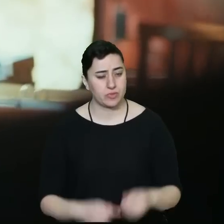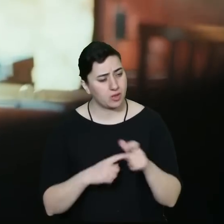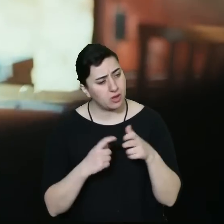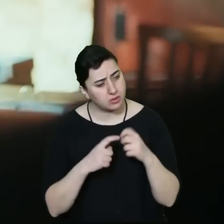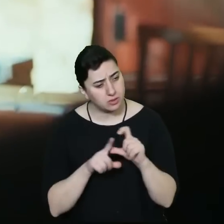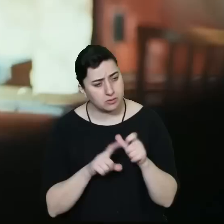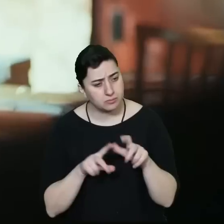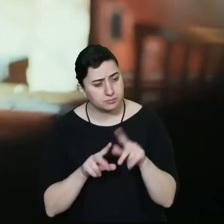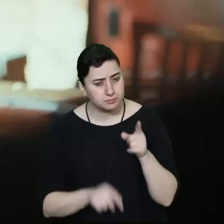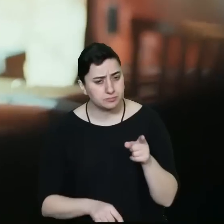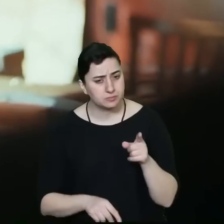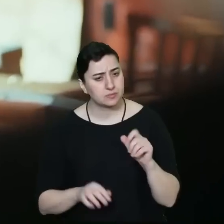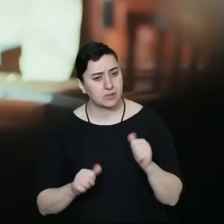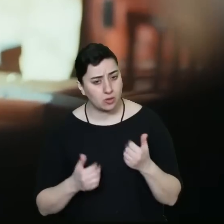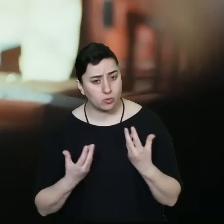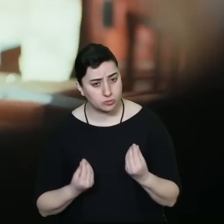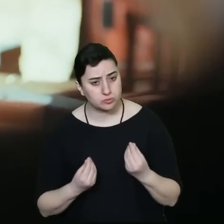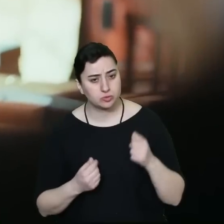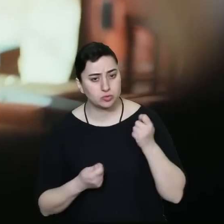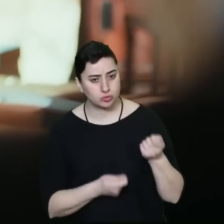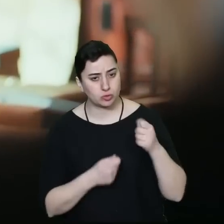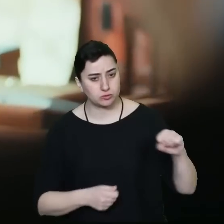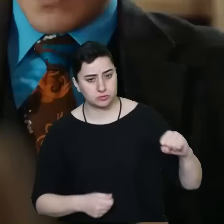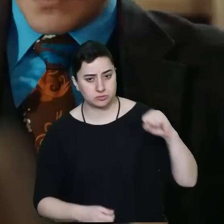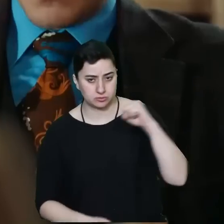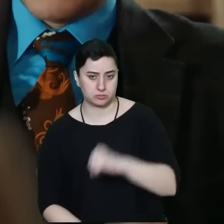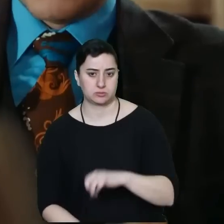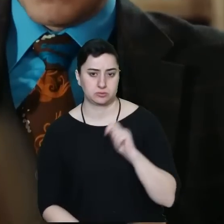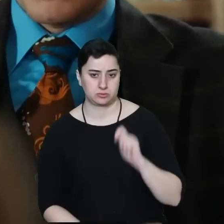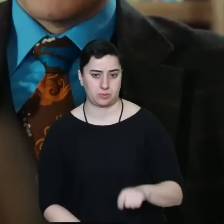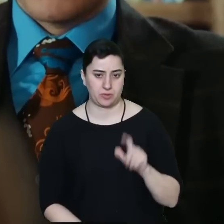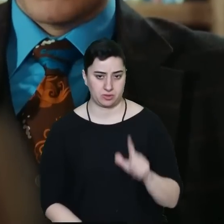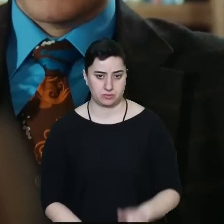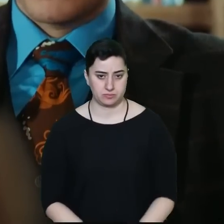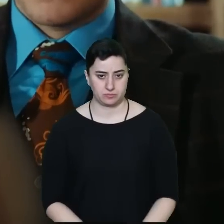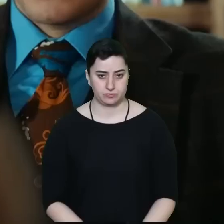Erdem. Gerekirse sürükleye sürükleye çıkaracağız onu oradan.